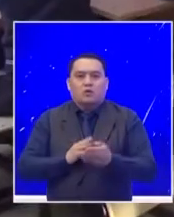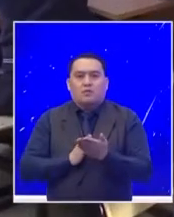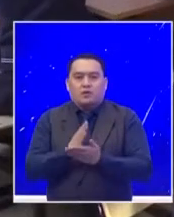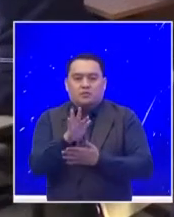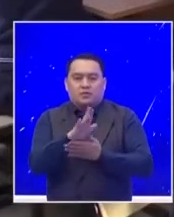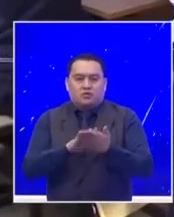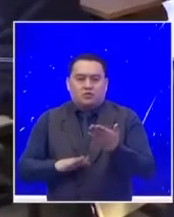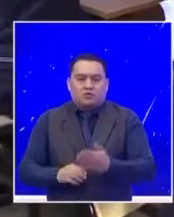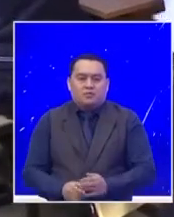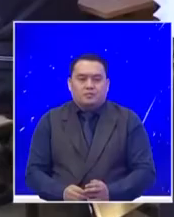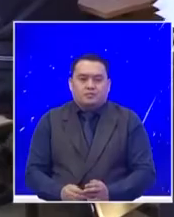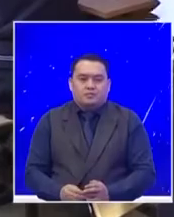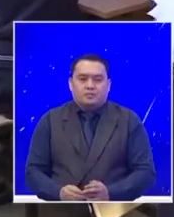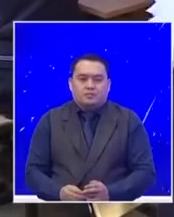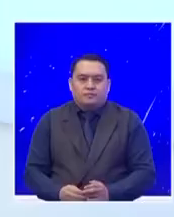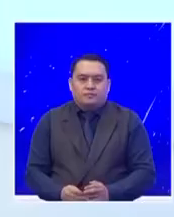направлении продолжится.